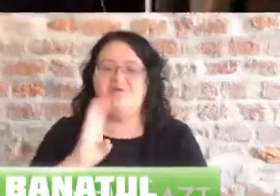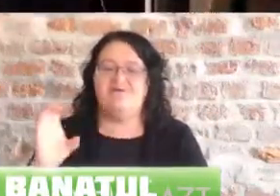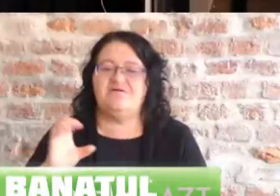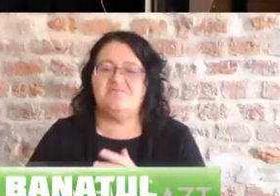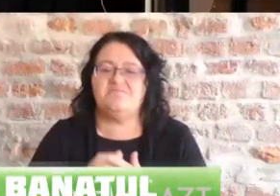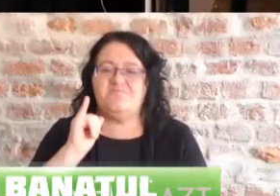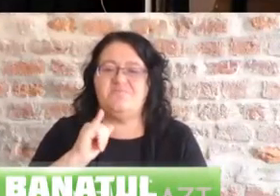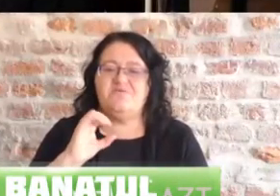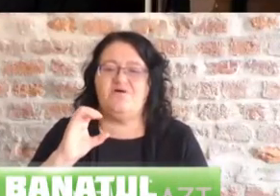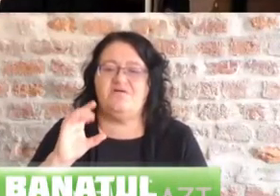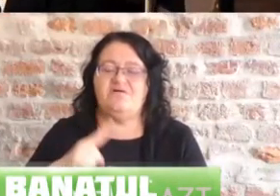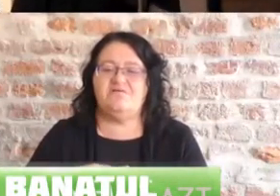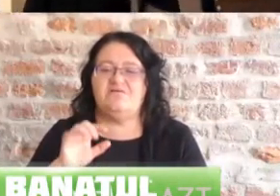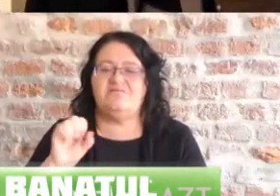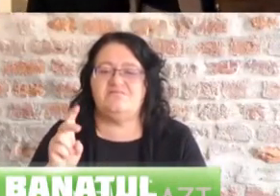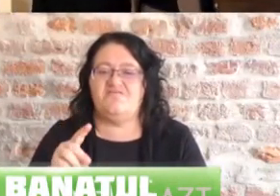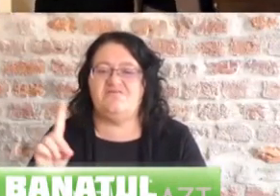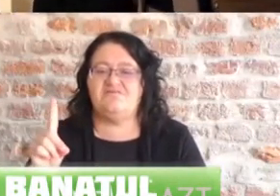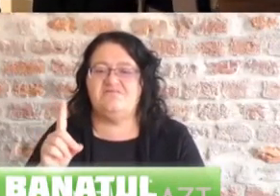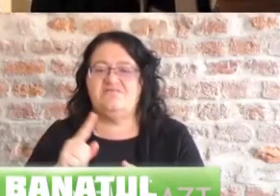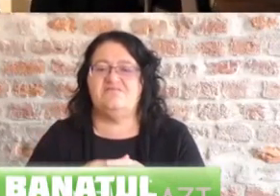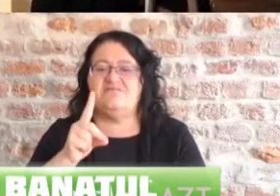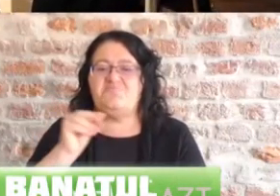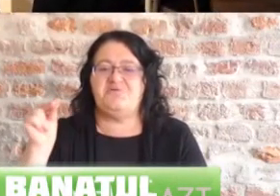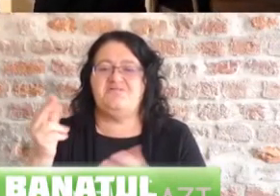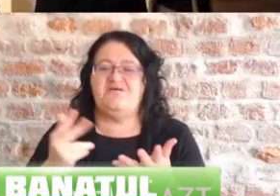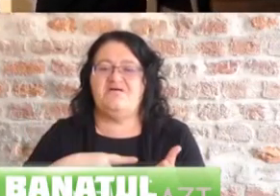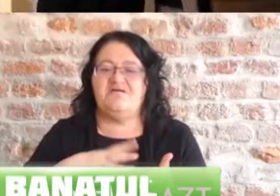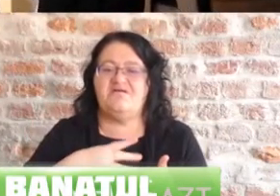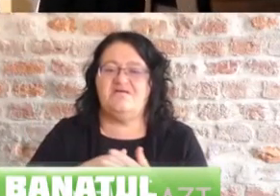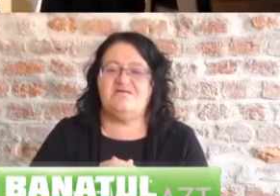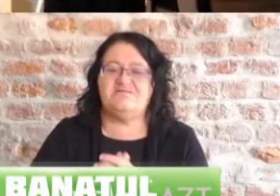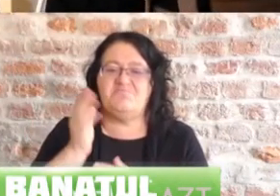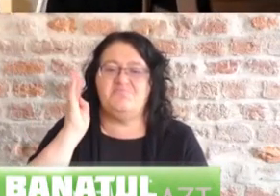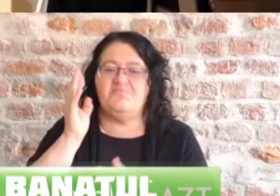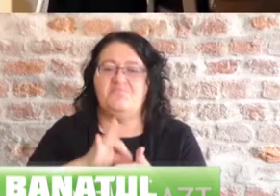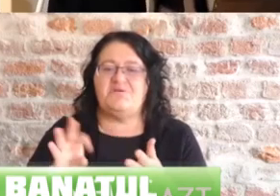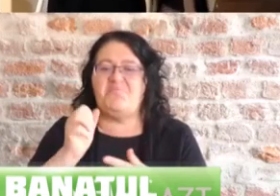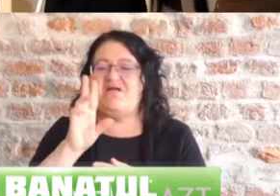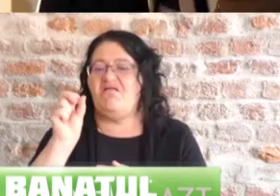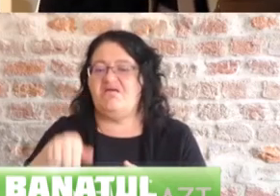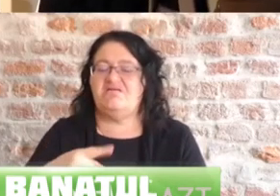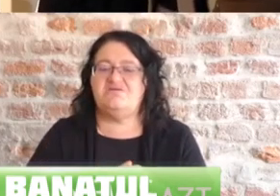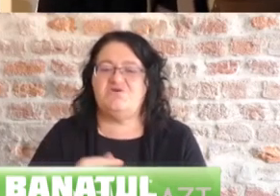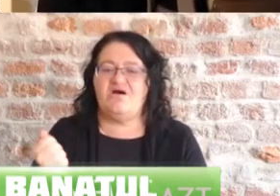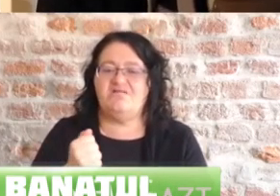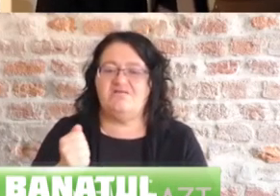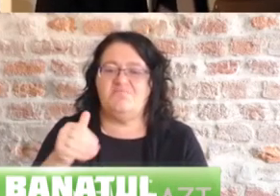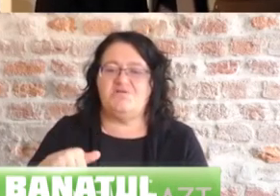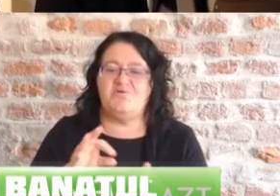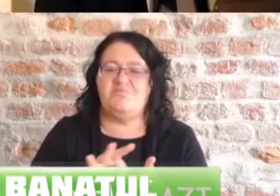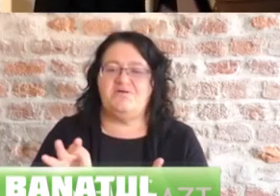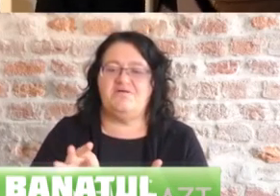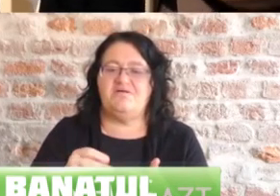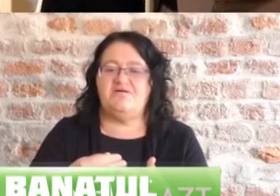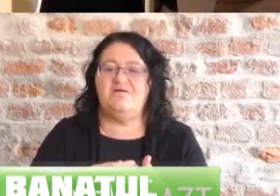Chiorian, Ioana Floare, David Motnean și Dan Pintea, care este în Berlin, și de asemenea Andrei Manoilă,